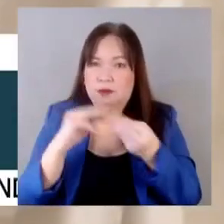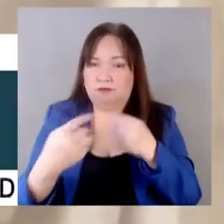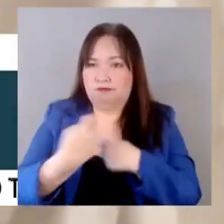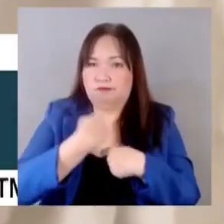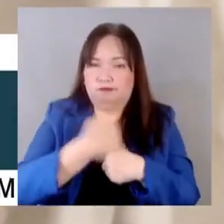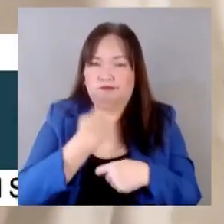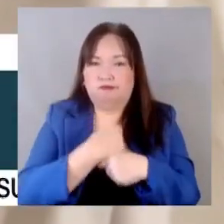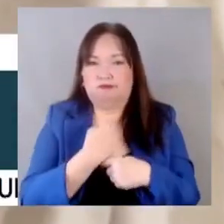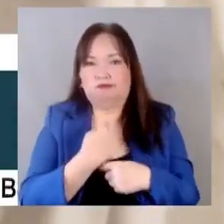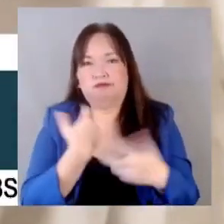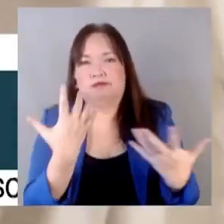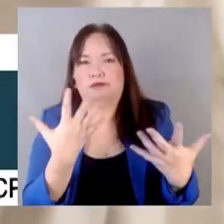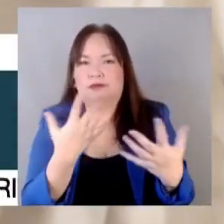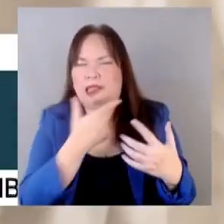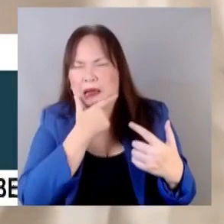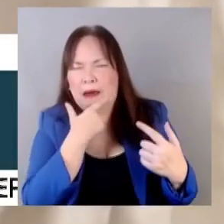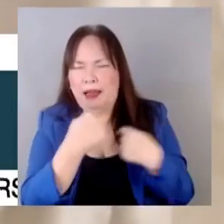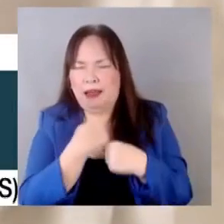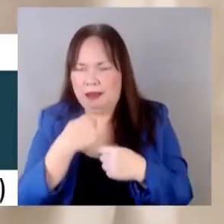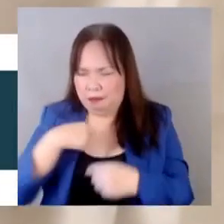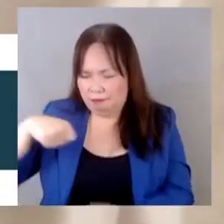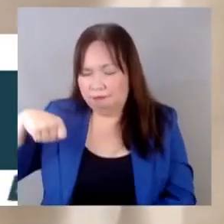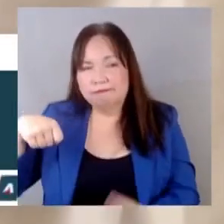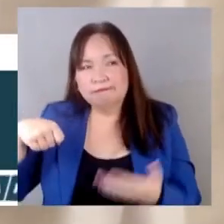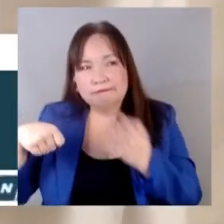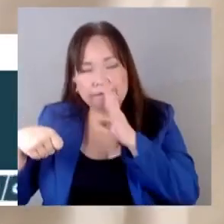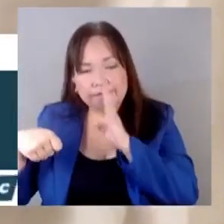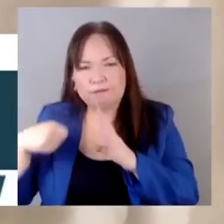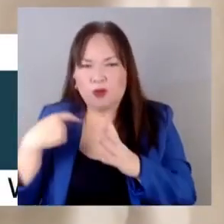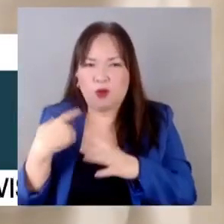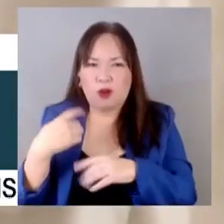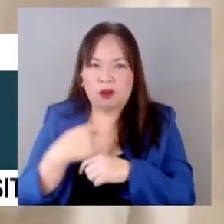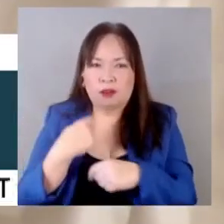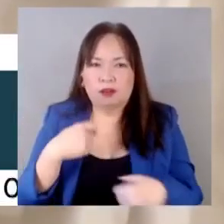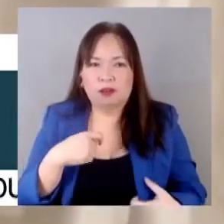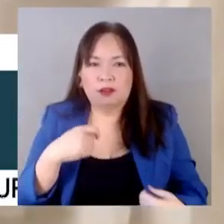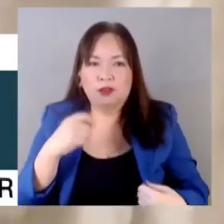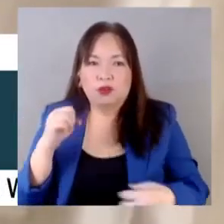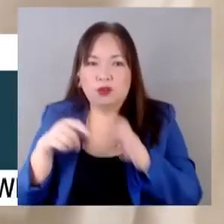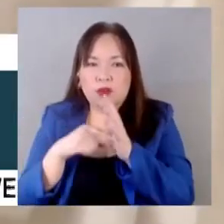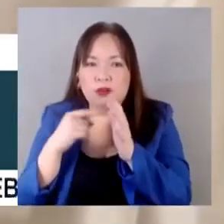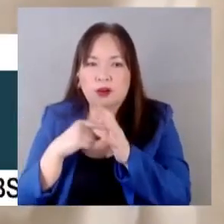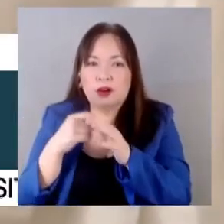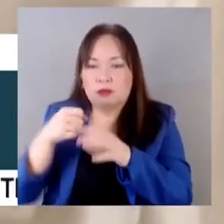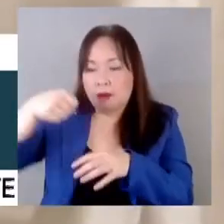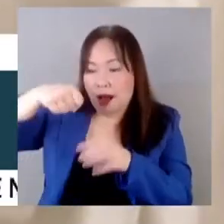Binubuli or minsan nilalabo. Tinatanggal yung isang hibla ng